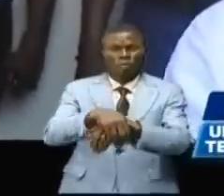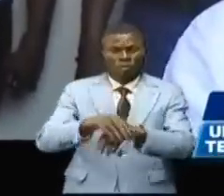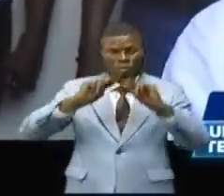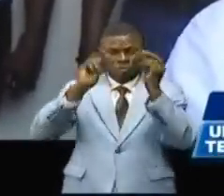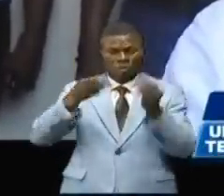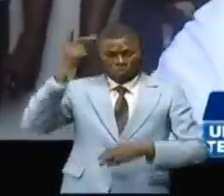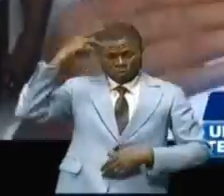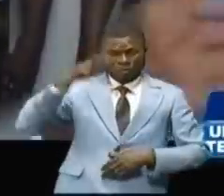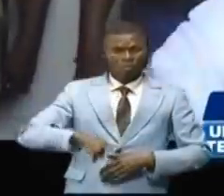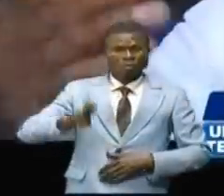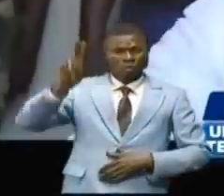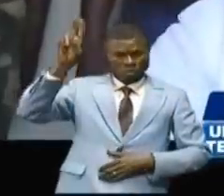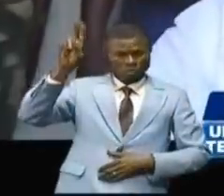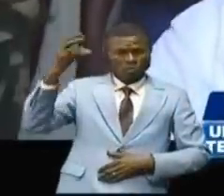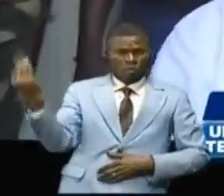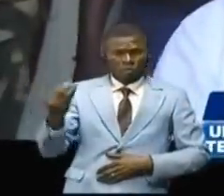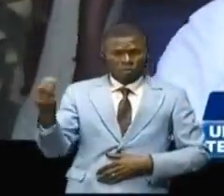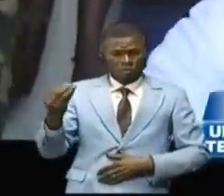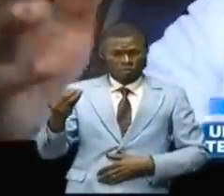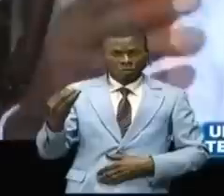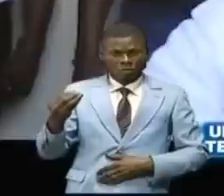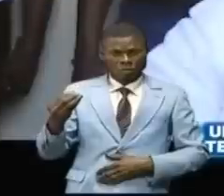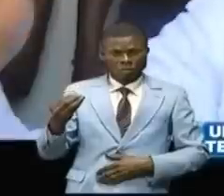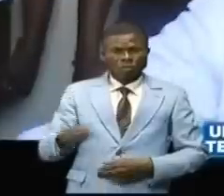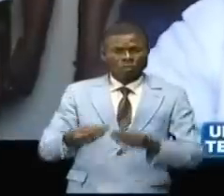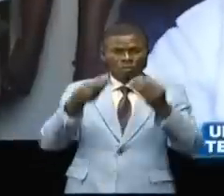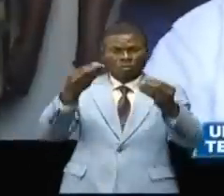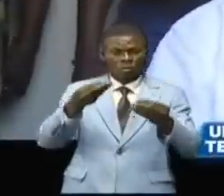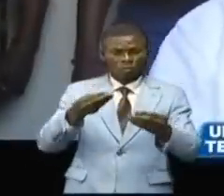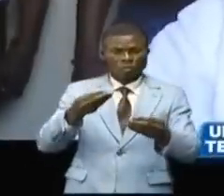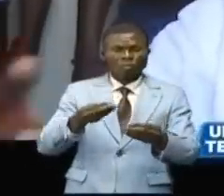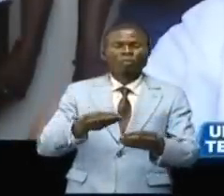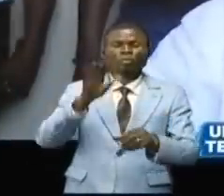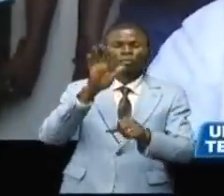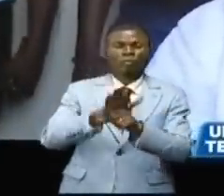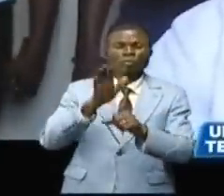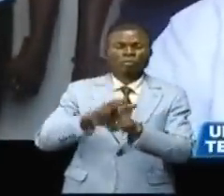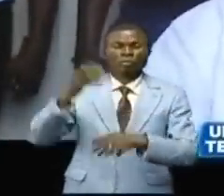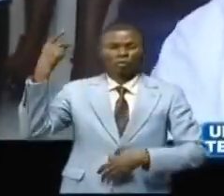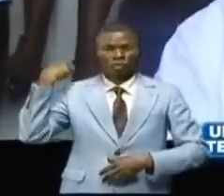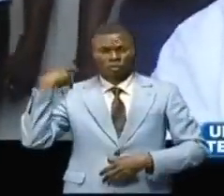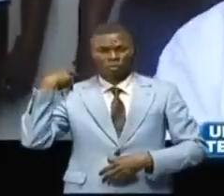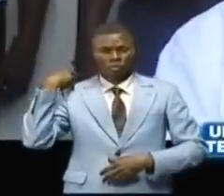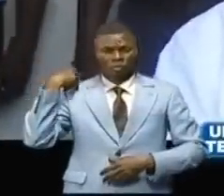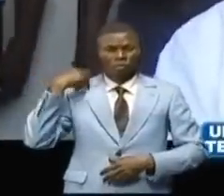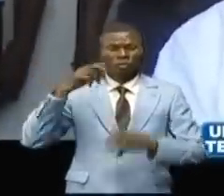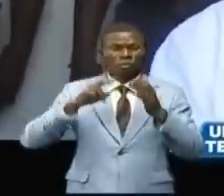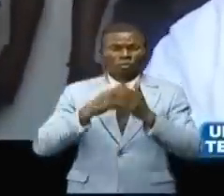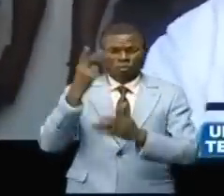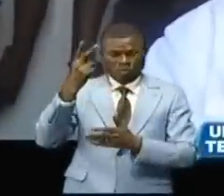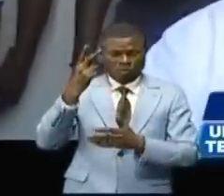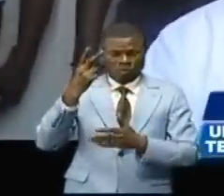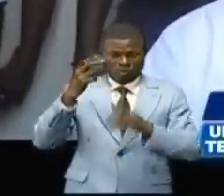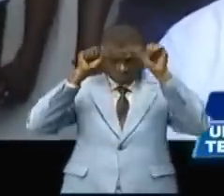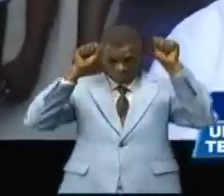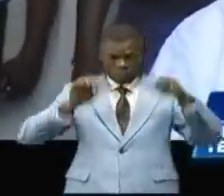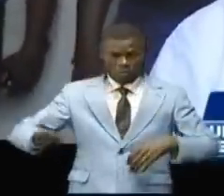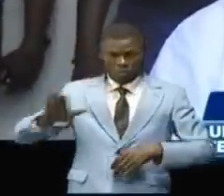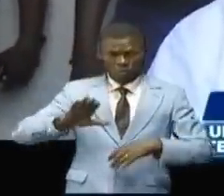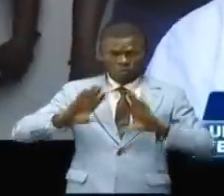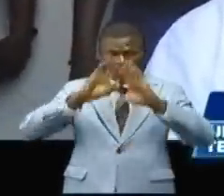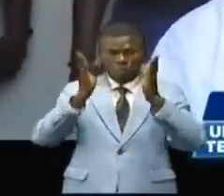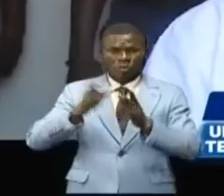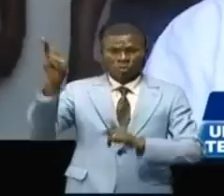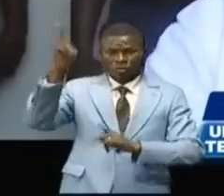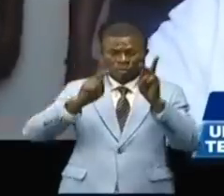parti présidentiel pour accorder une majorité sans appel dès le premier tour au chef de l'État. Toute la population